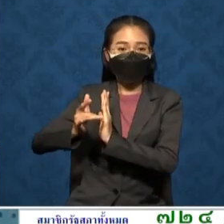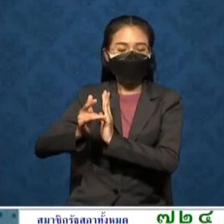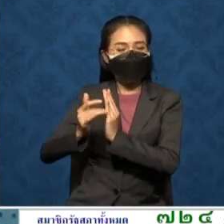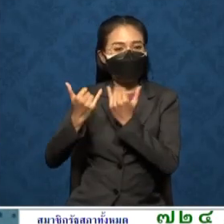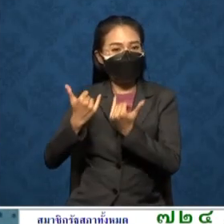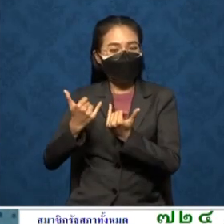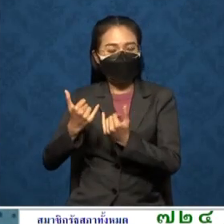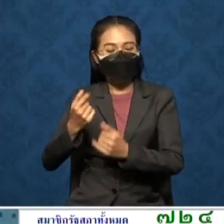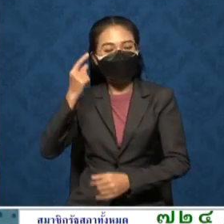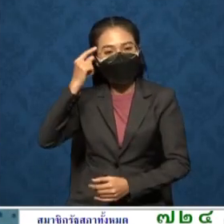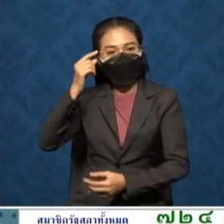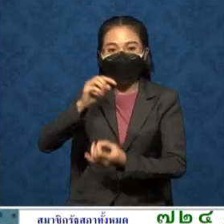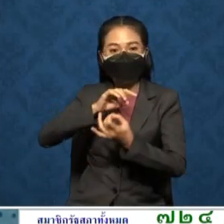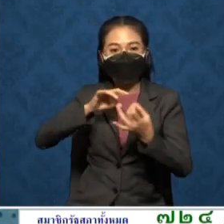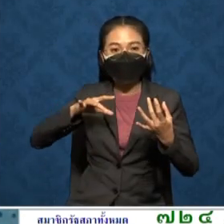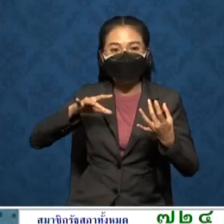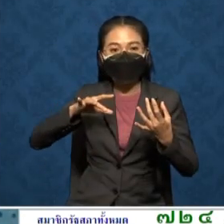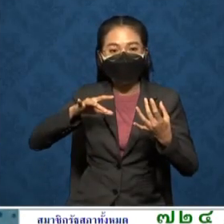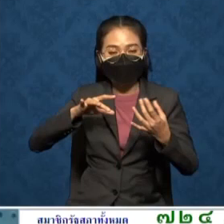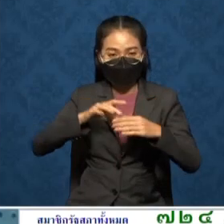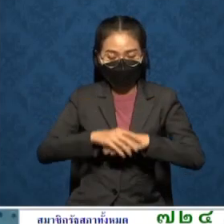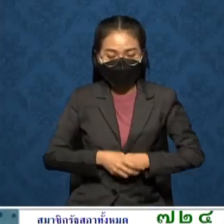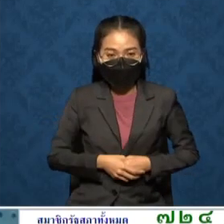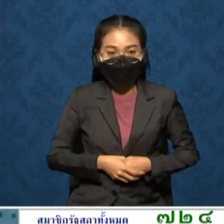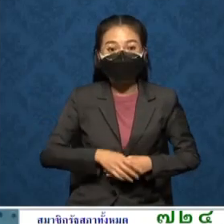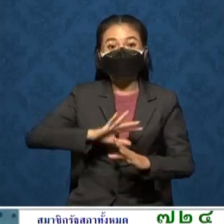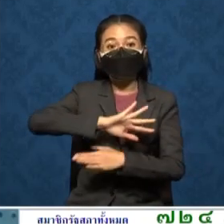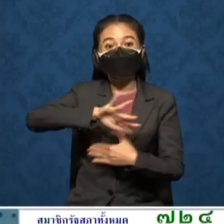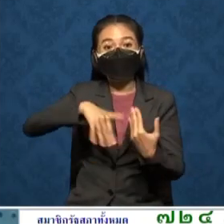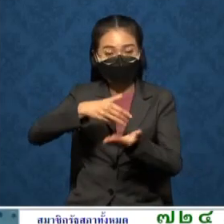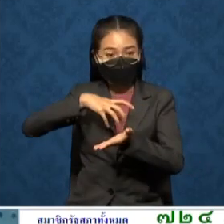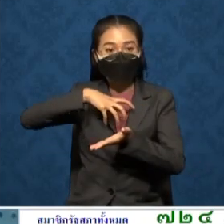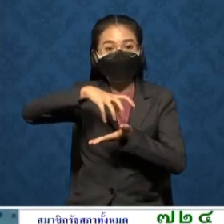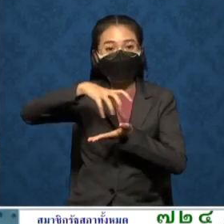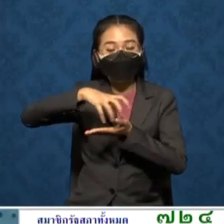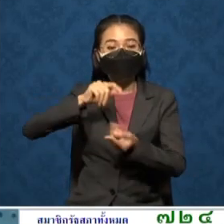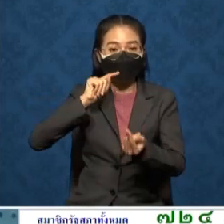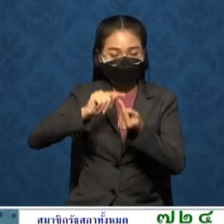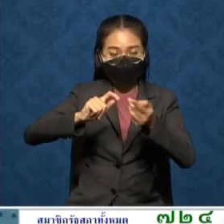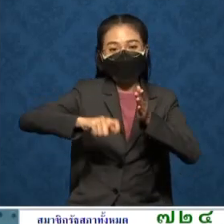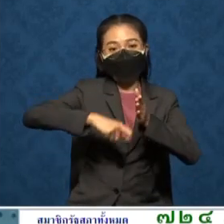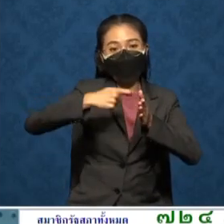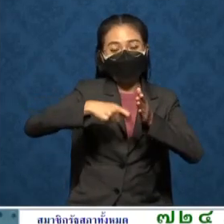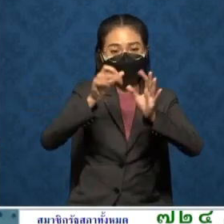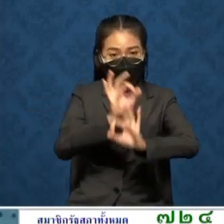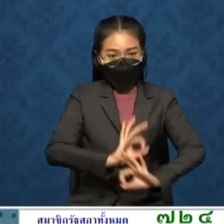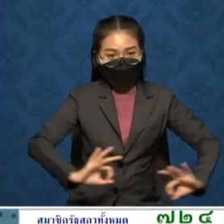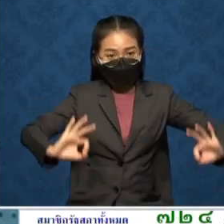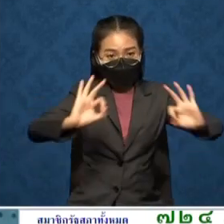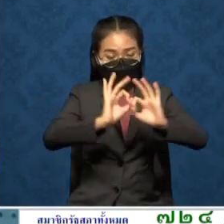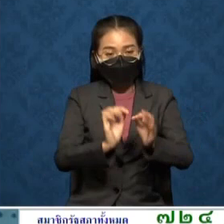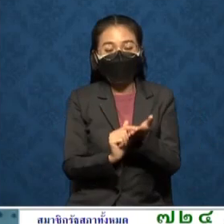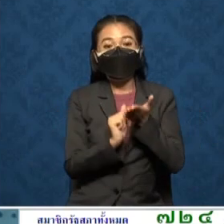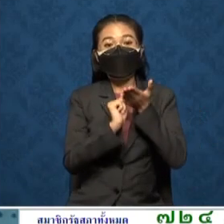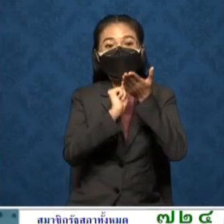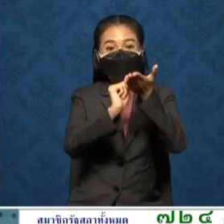ไม่สมควรทั้งหมดนี้คือหลักการและเหตุผลสำคัญที่เสนอร่างพระราชบัญญั